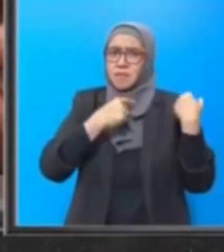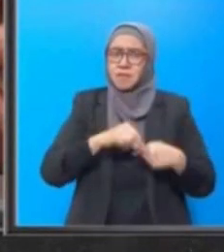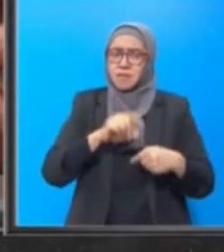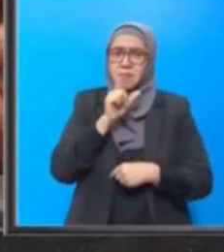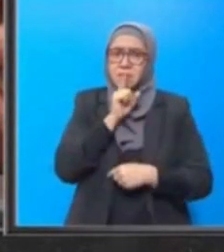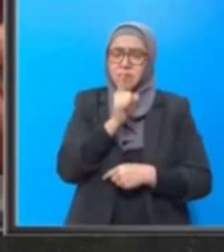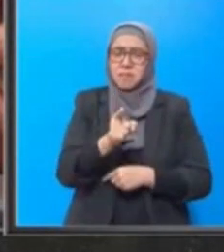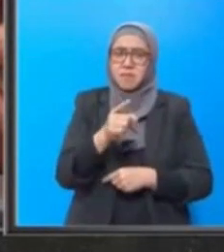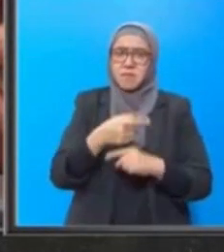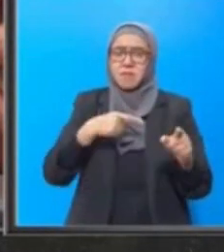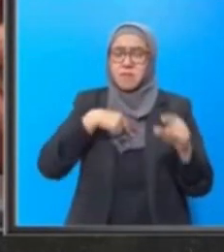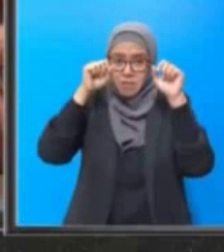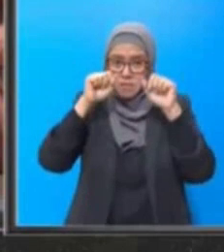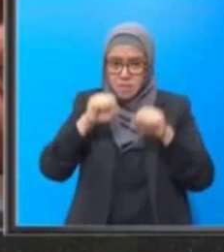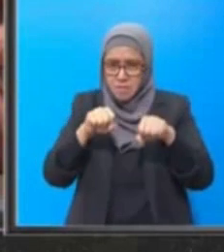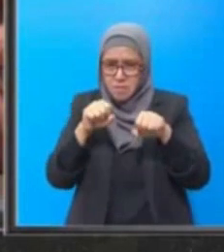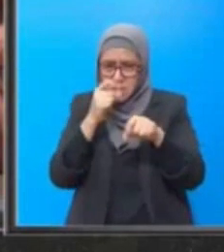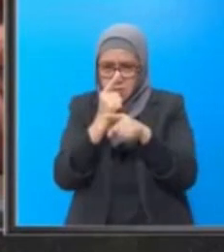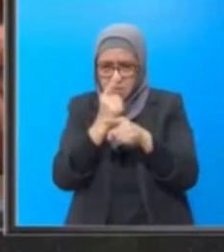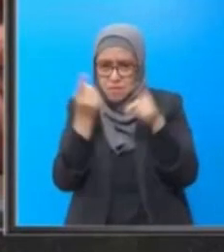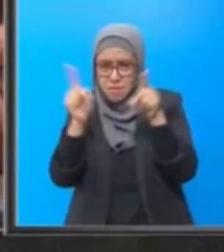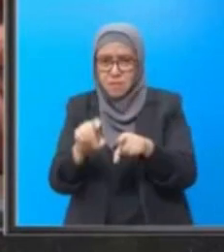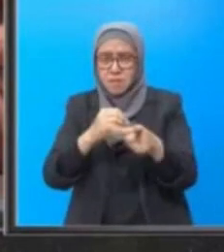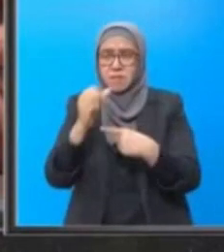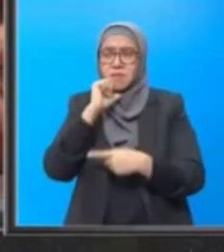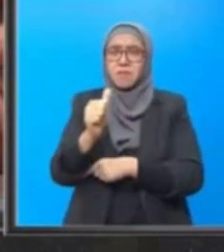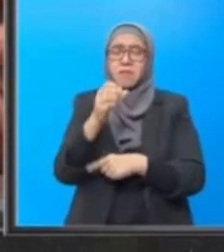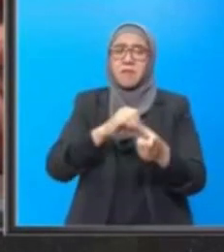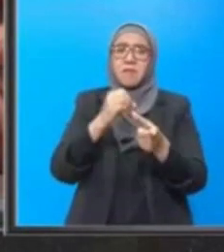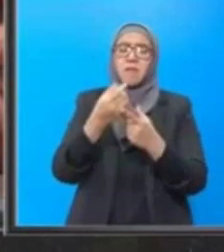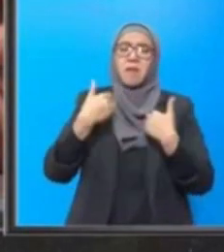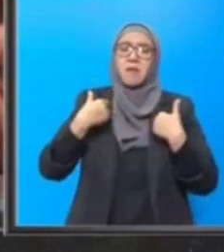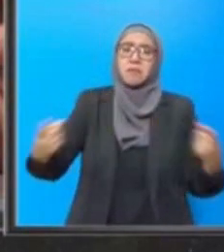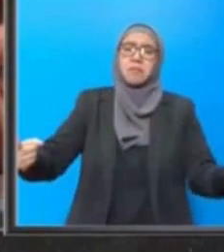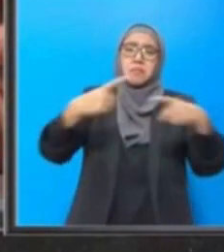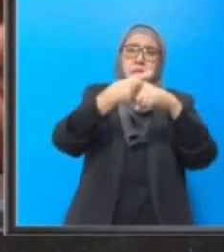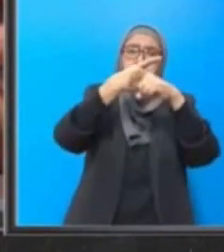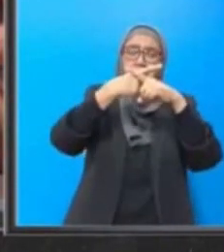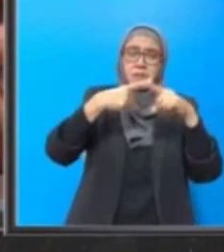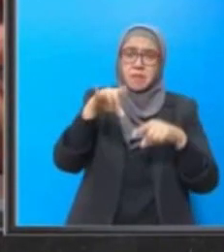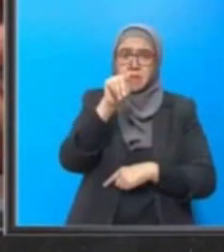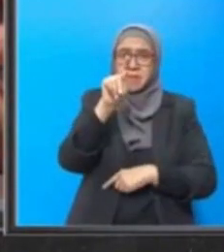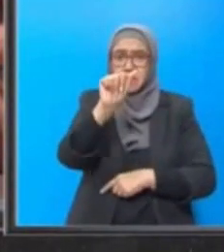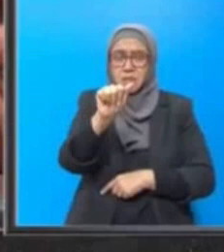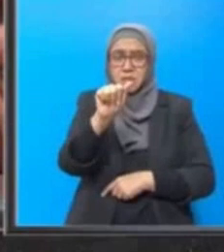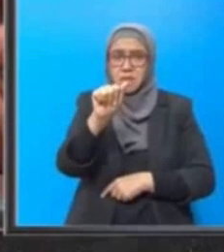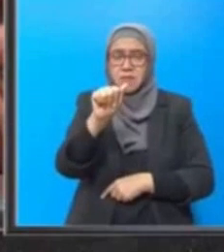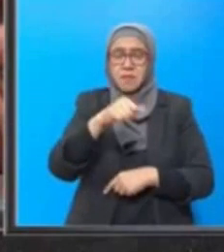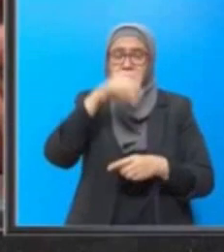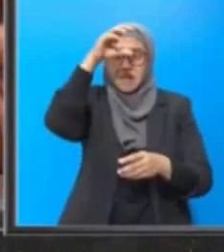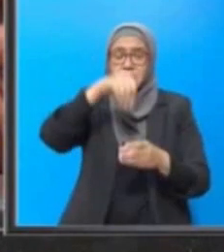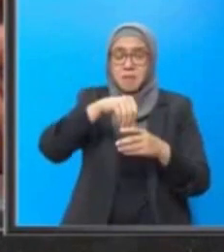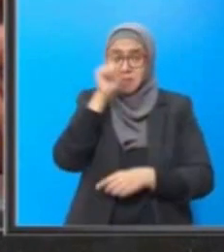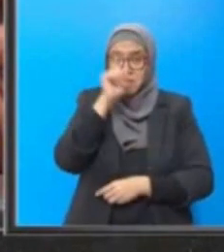perkara itu berlaku atau tidak kalau tepat waktu perbalahan fakta ah yang amat hebat lah dalam kali ini